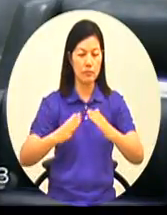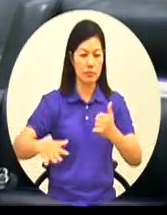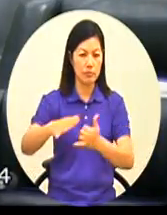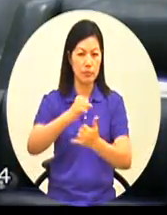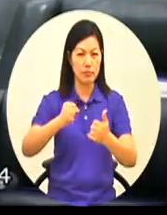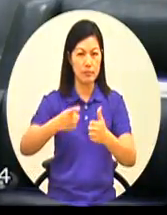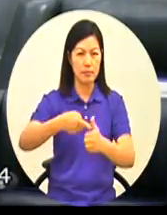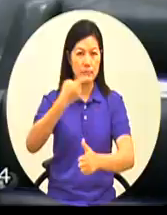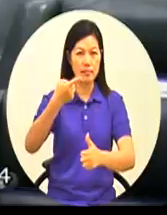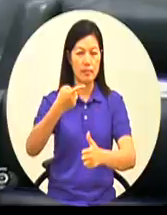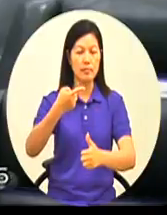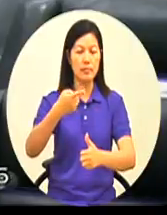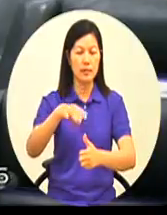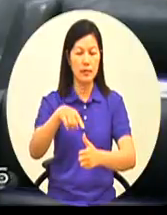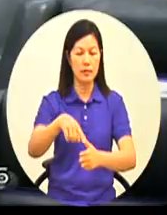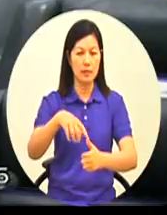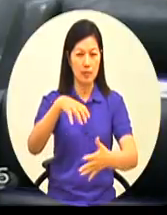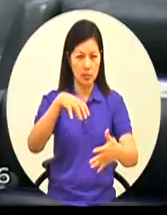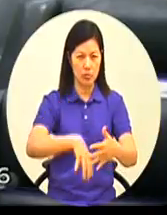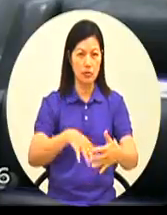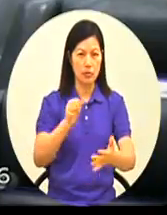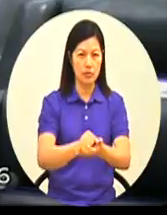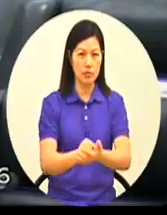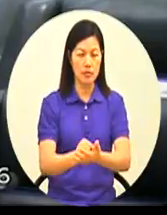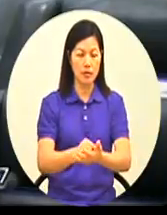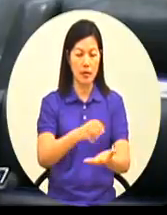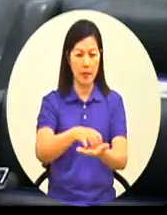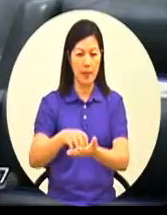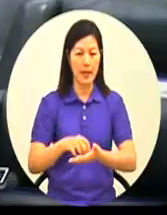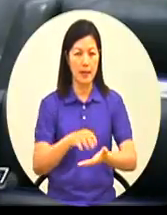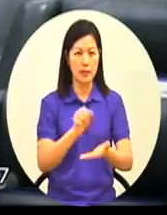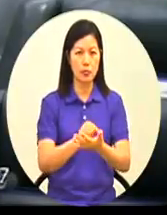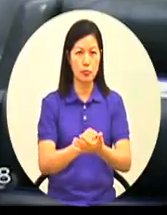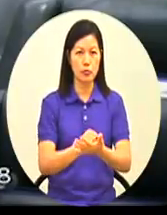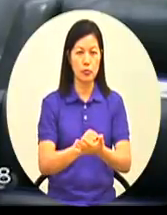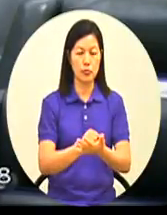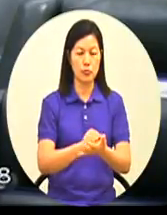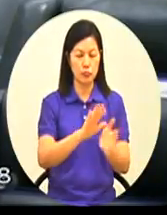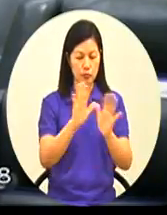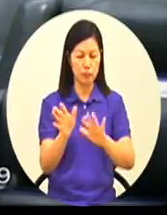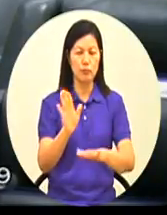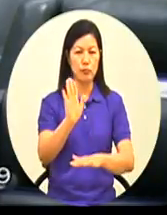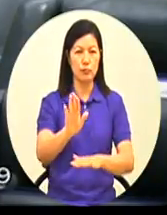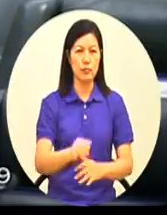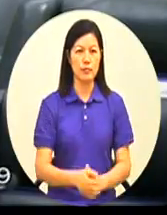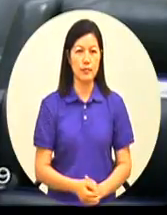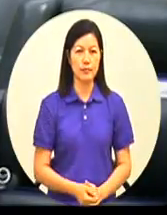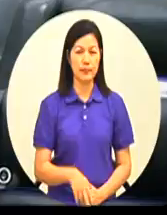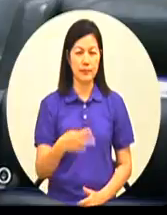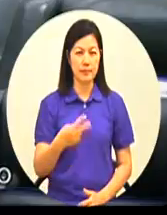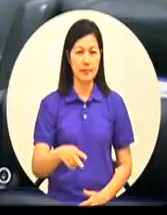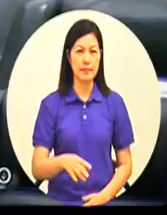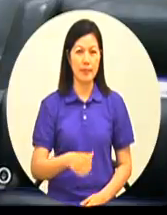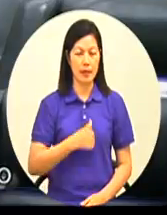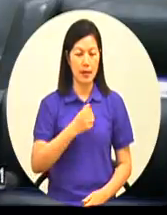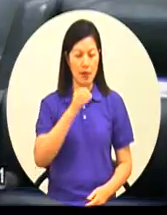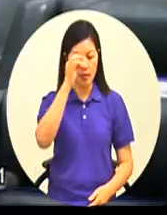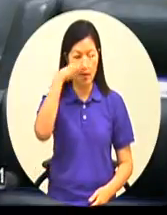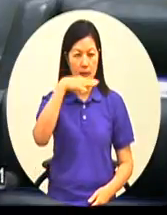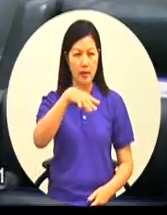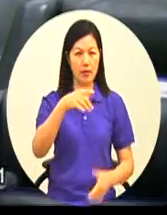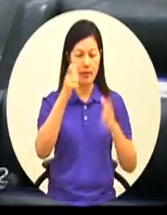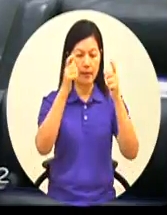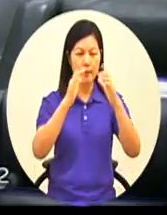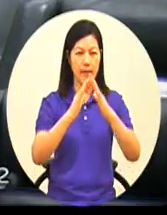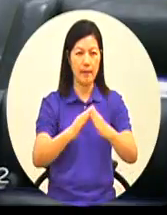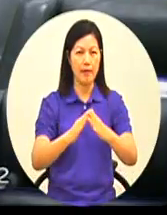第一个有这个所内助记，也就是伴侣助记的一个城市。那除此之外，其实我也看到我们高雄市有很多